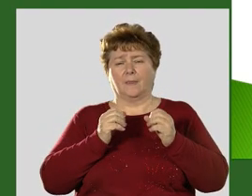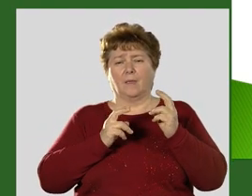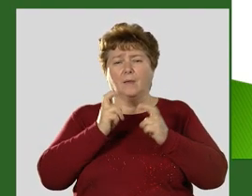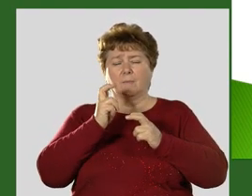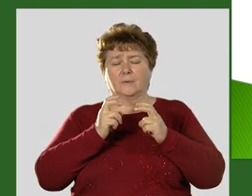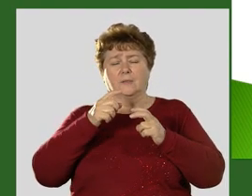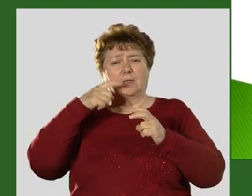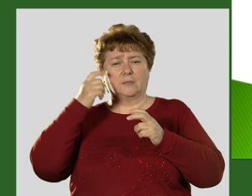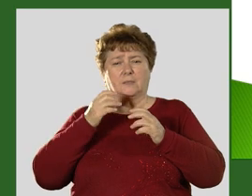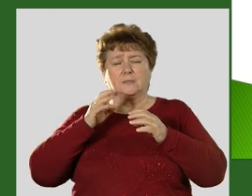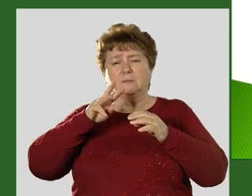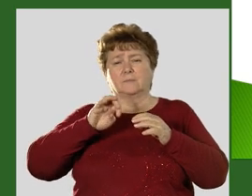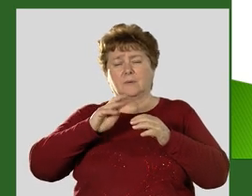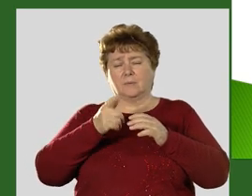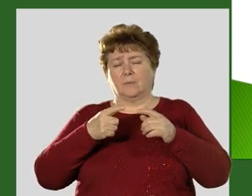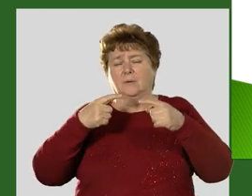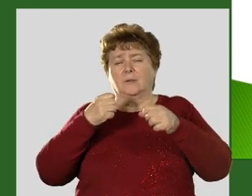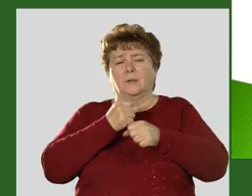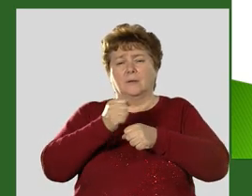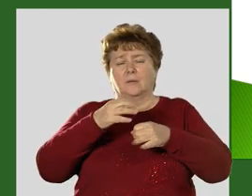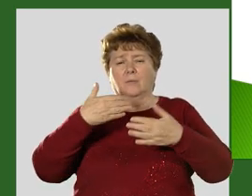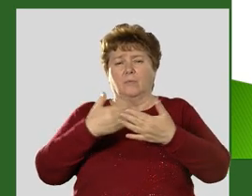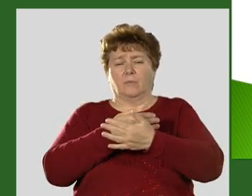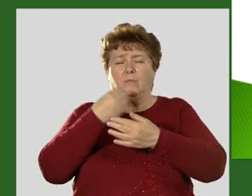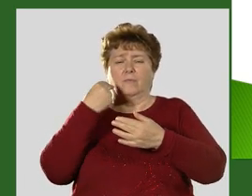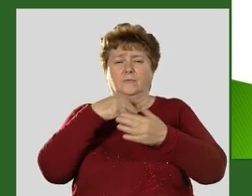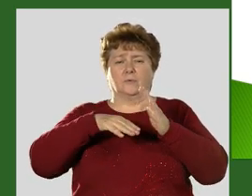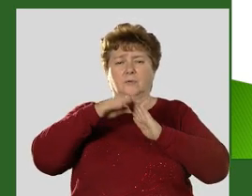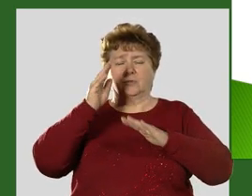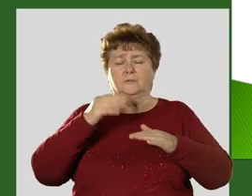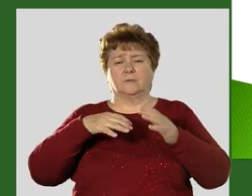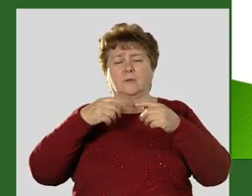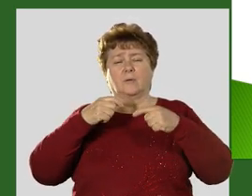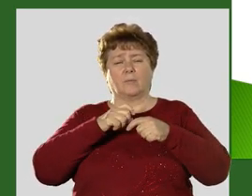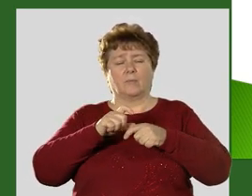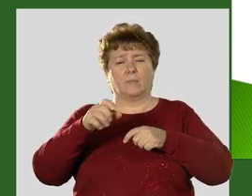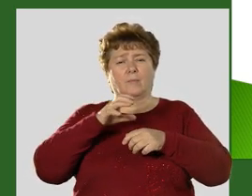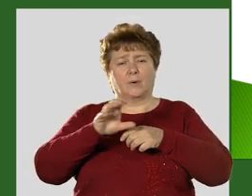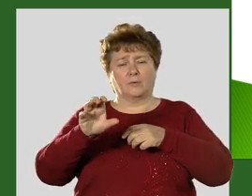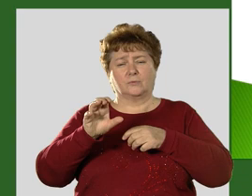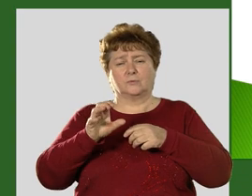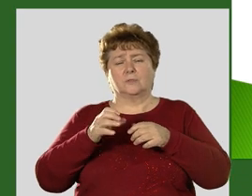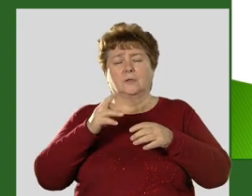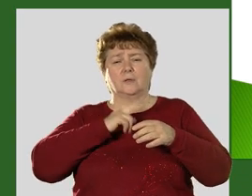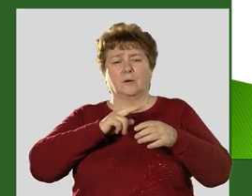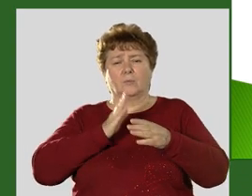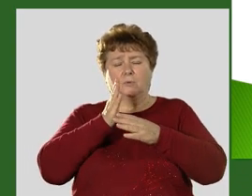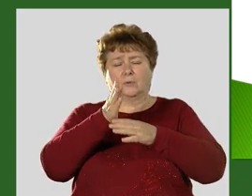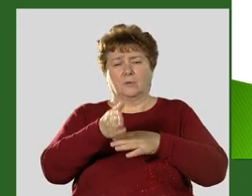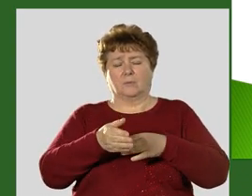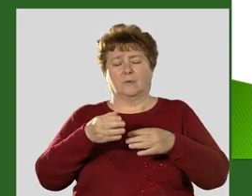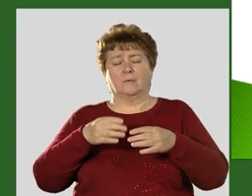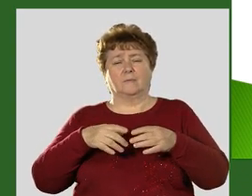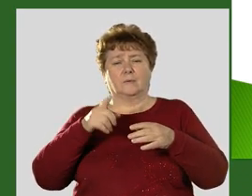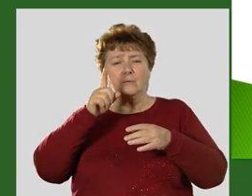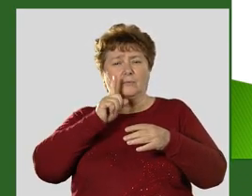Комбинат «Кыргызмебель» выпускает много новейшей высококачественной продукции. Работа комбината направлена на